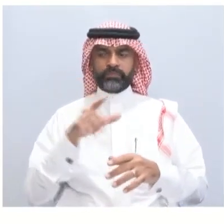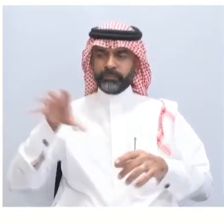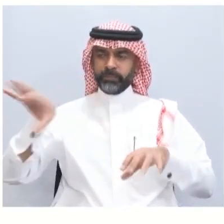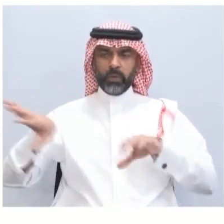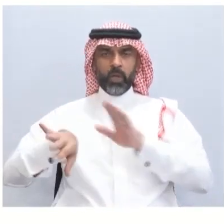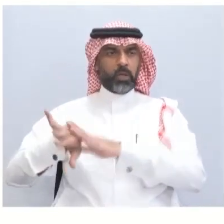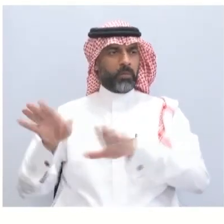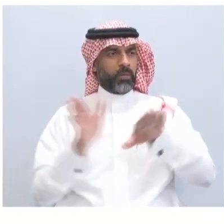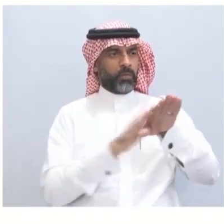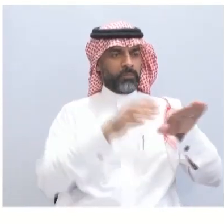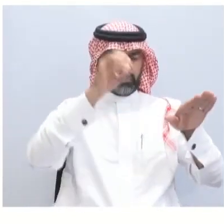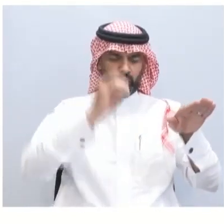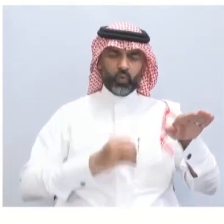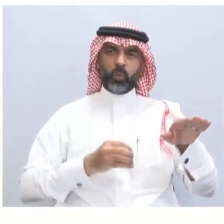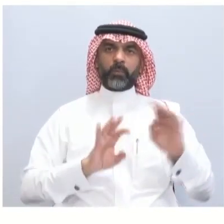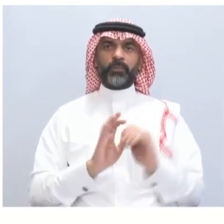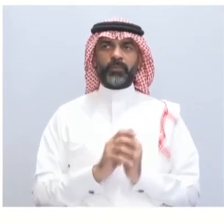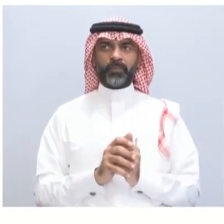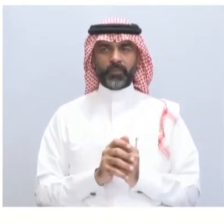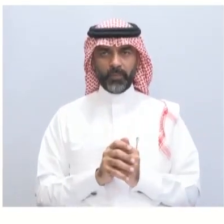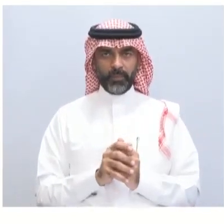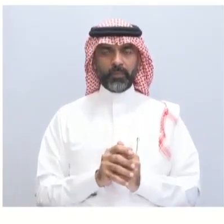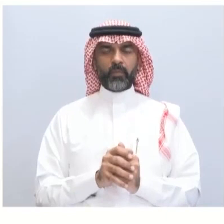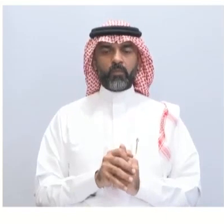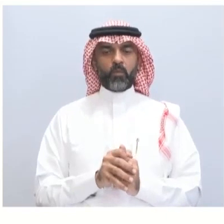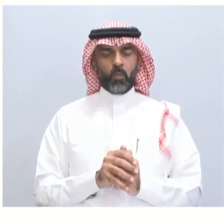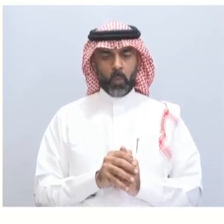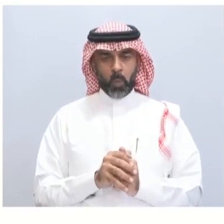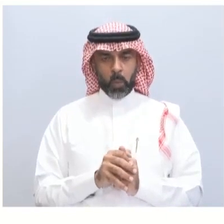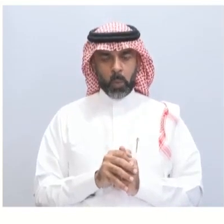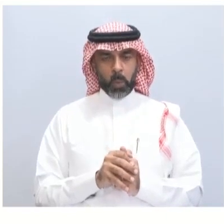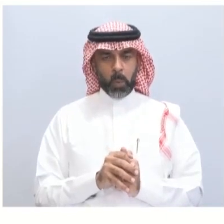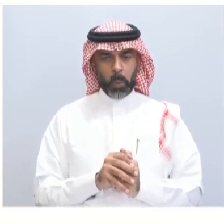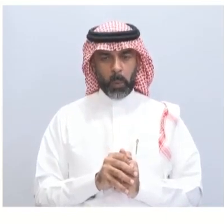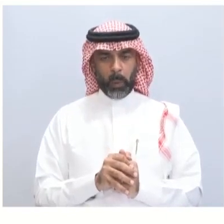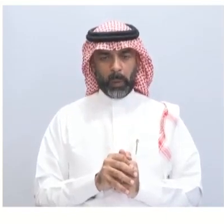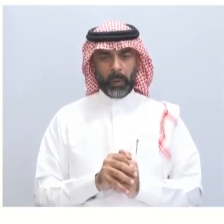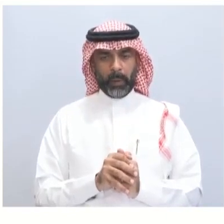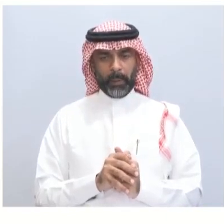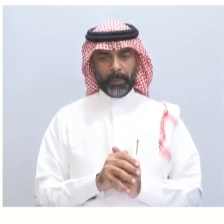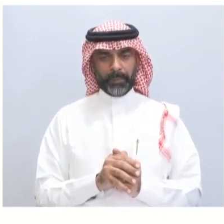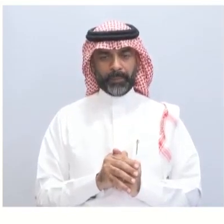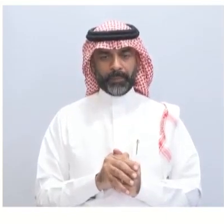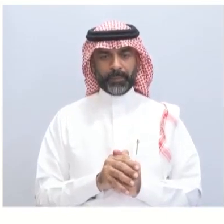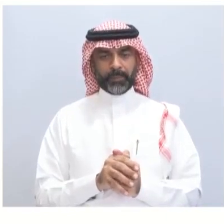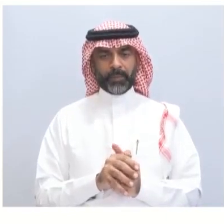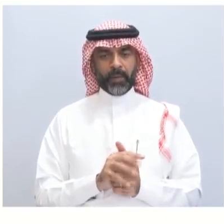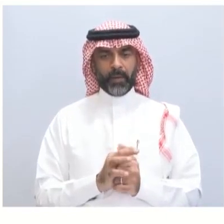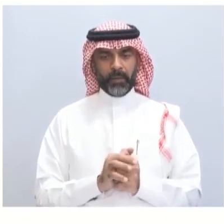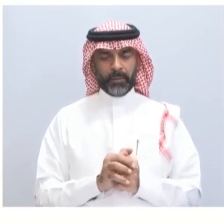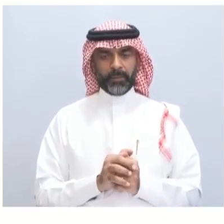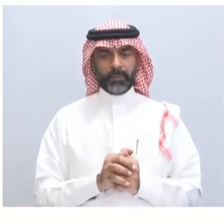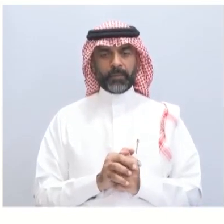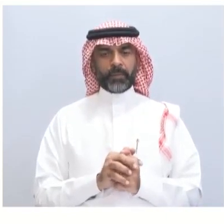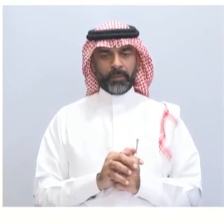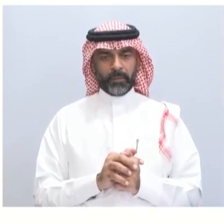وجعلت من التواصل بشبه الجزيره العربيه امر مهم واستراتيجي سهلت التواصل